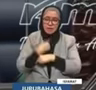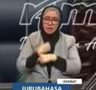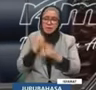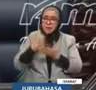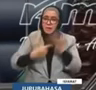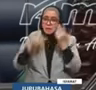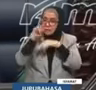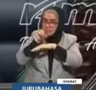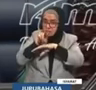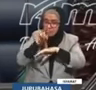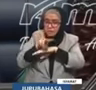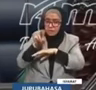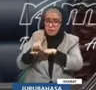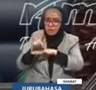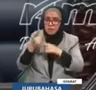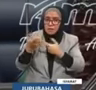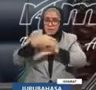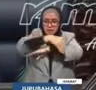dapat